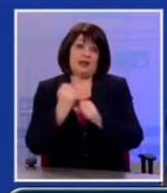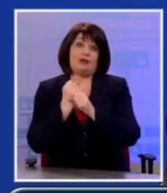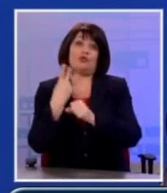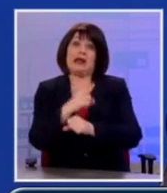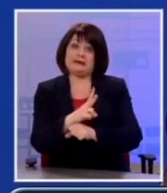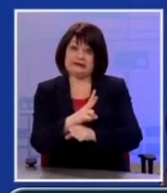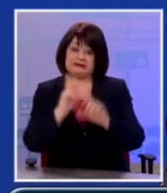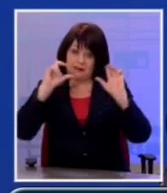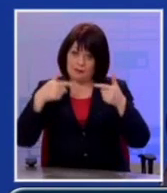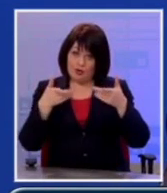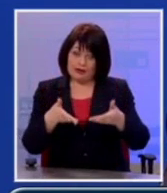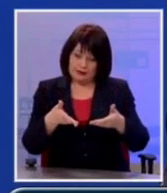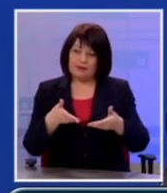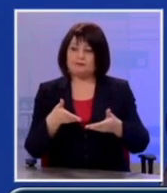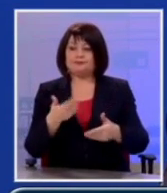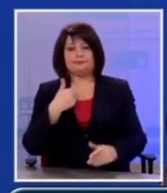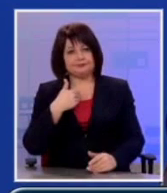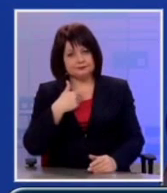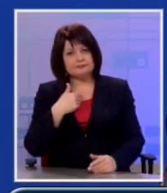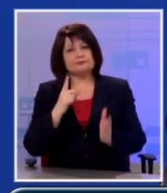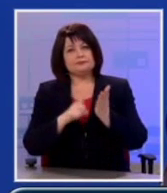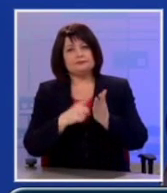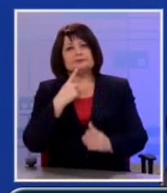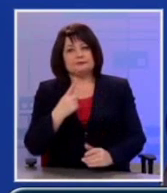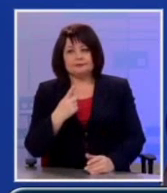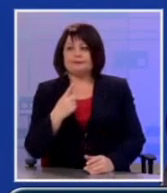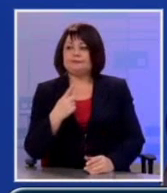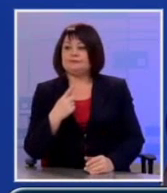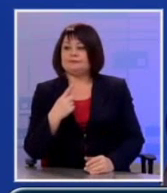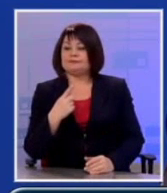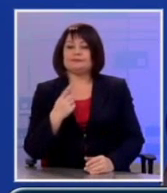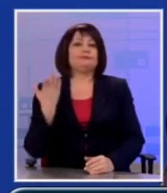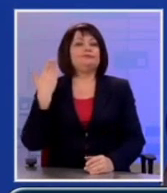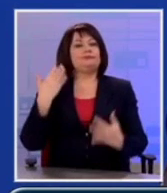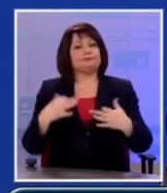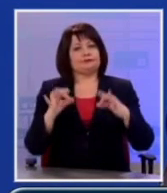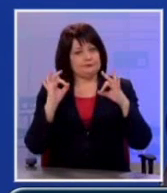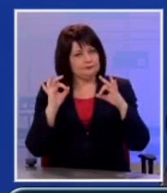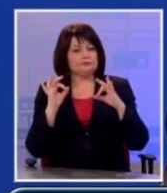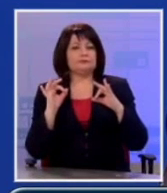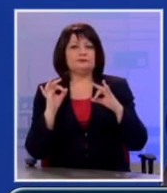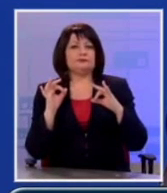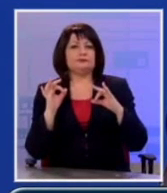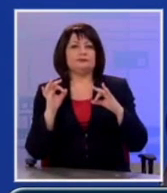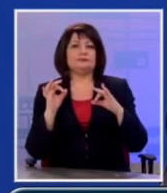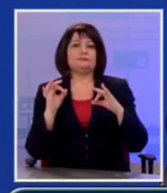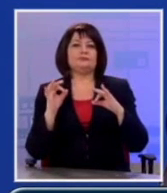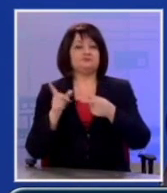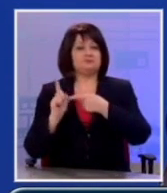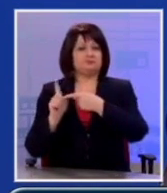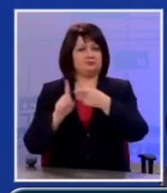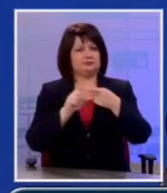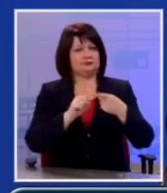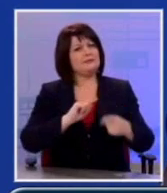σε μία δημοκρατία. Εγώ πρέπει να σας πω ότι ξεκίνησα να έχω συναντήσεις